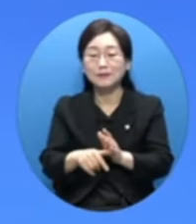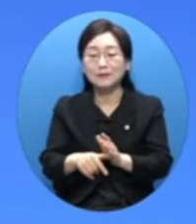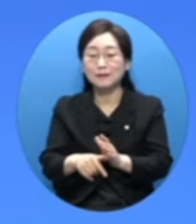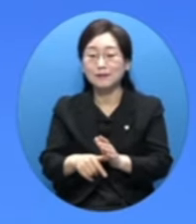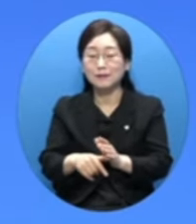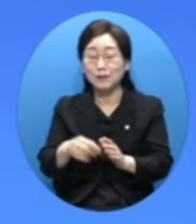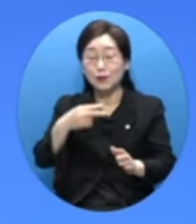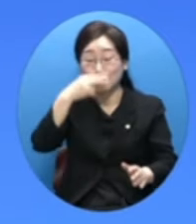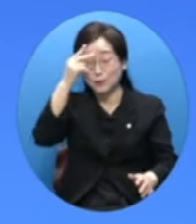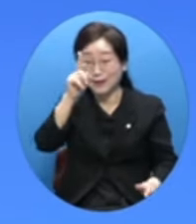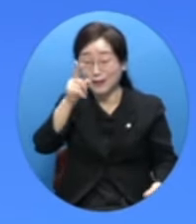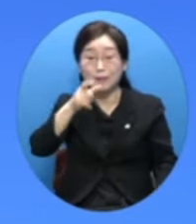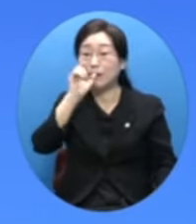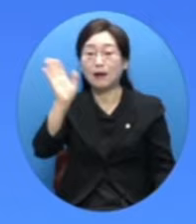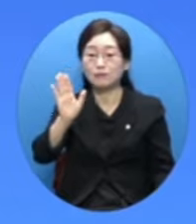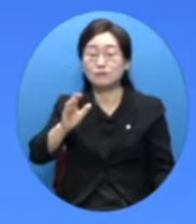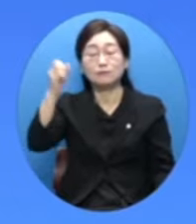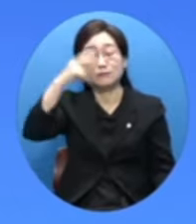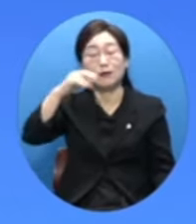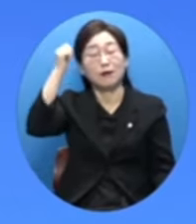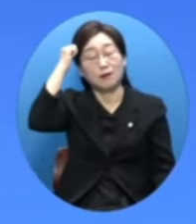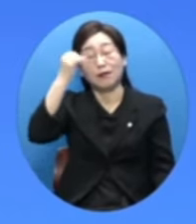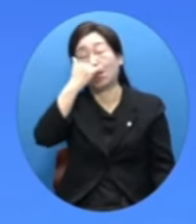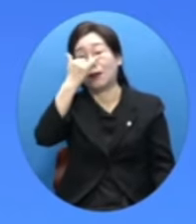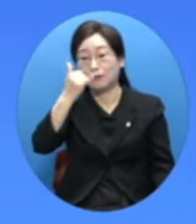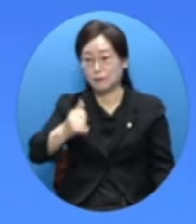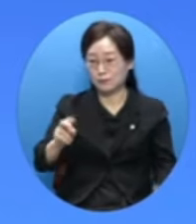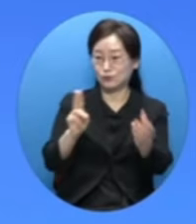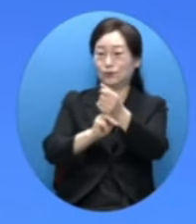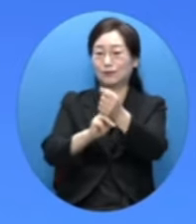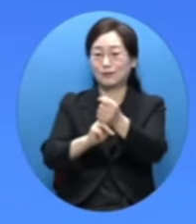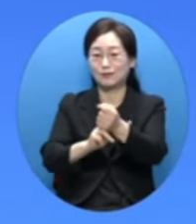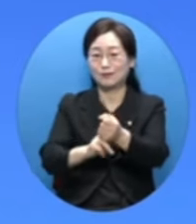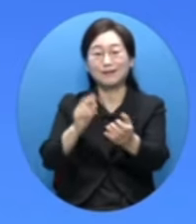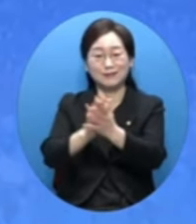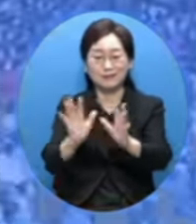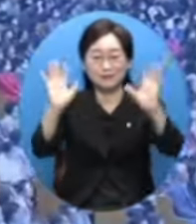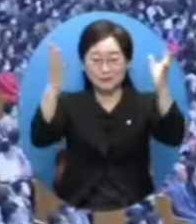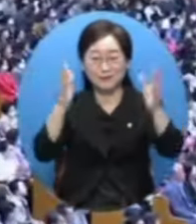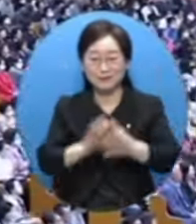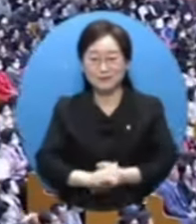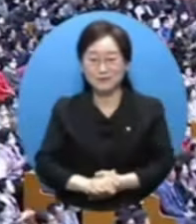술 한 방울도 마시고 잠을 자는 거예요. 기적이 일어나는 것입니다. 할렐루야.